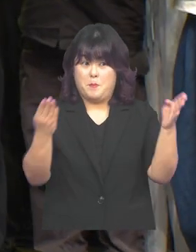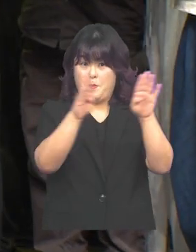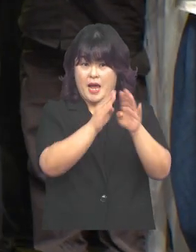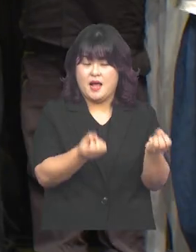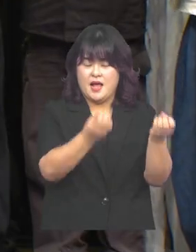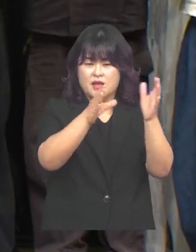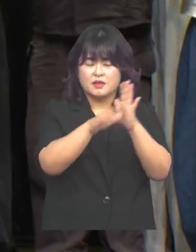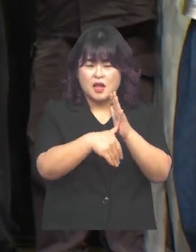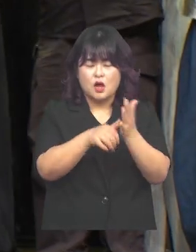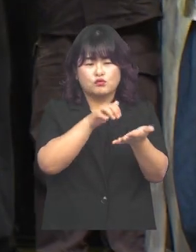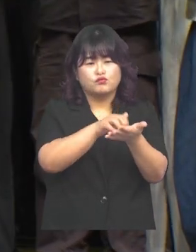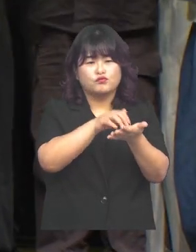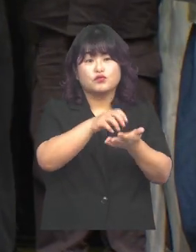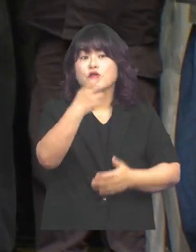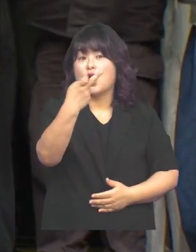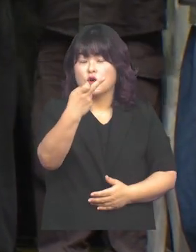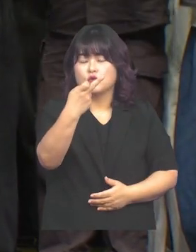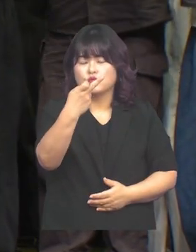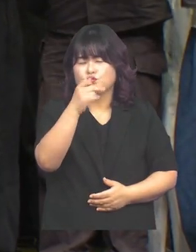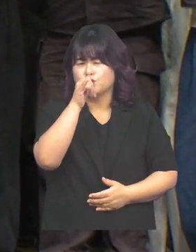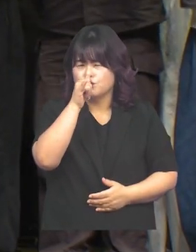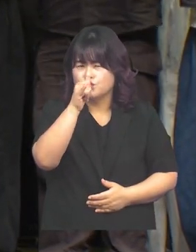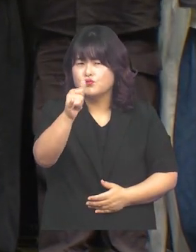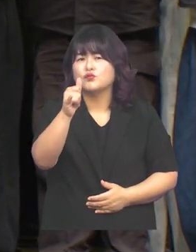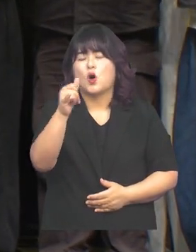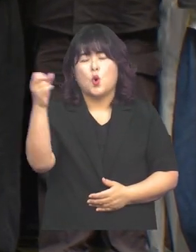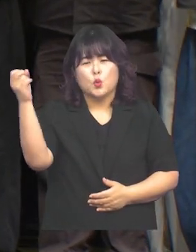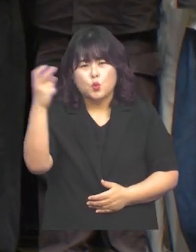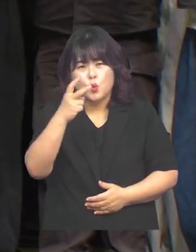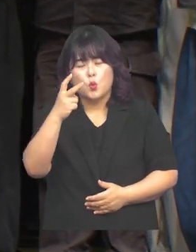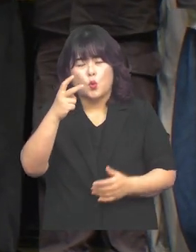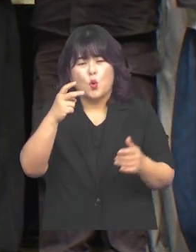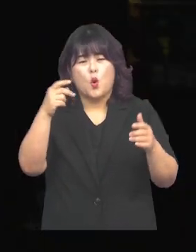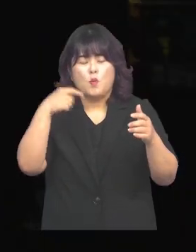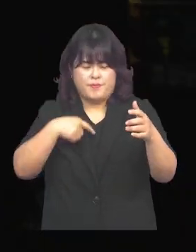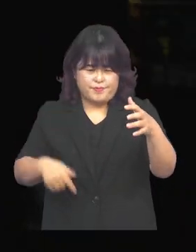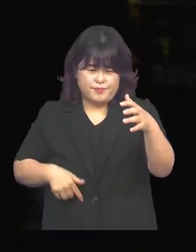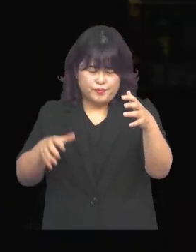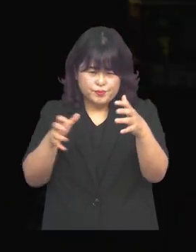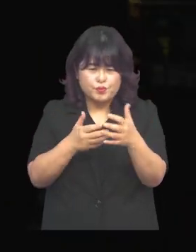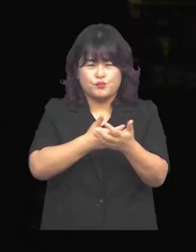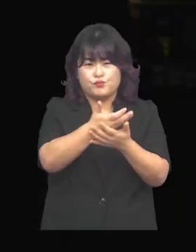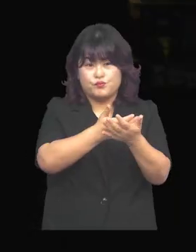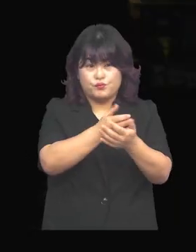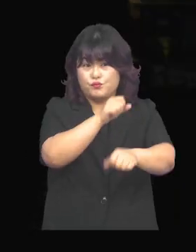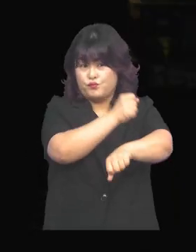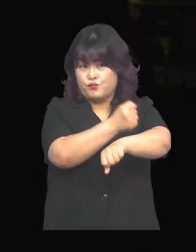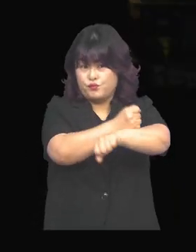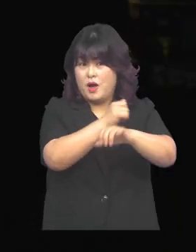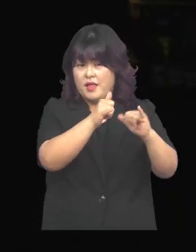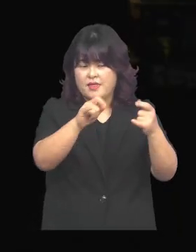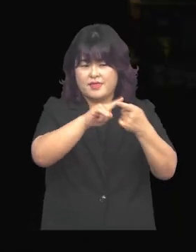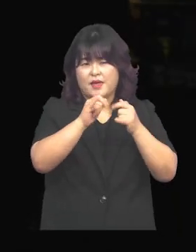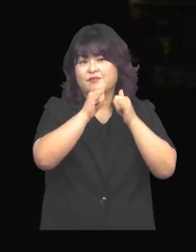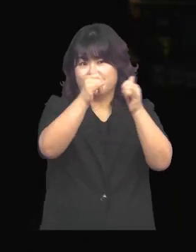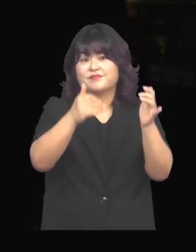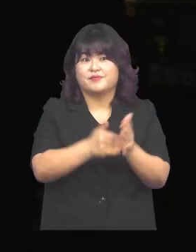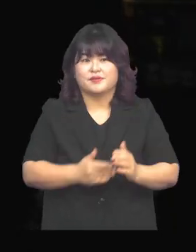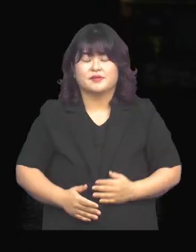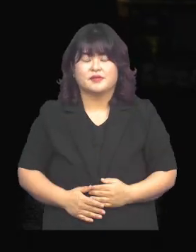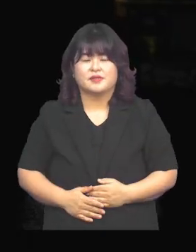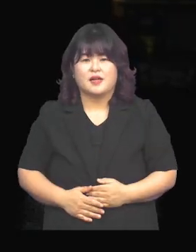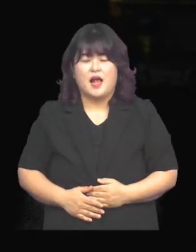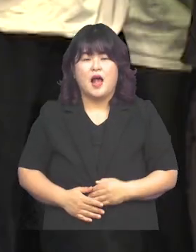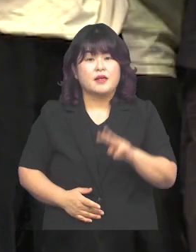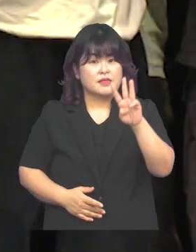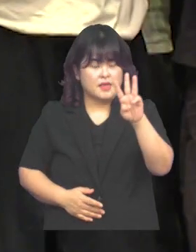개막식에서는 본선에 오른 12개 팀 중 우수한 무대와 연극인들의 협력과 교류에 기여한 팀을 선정해 시상했으며